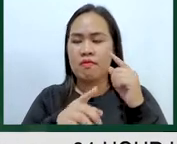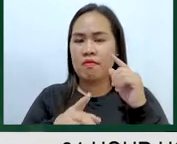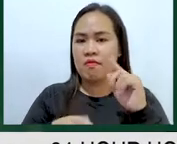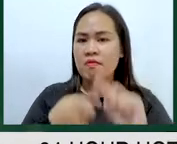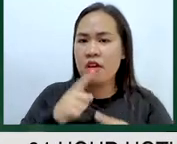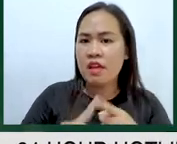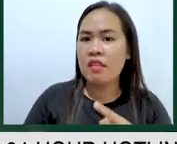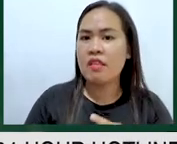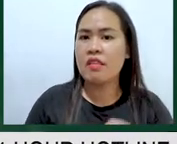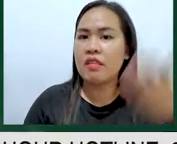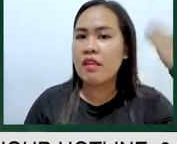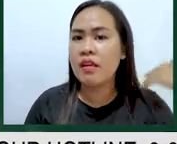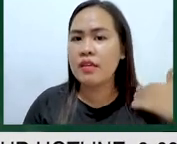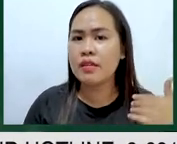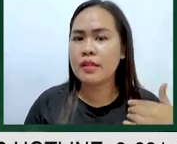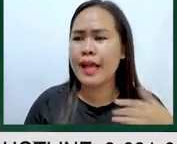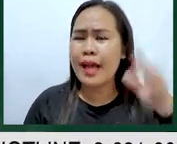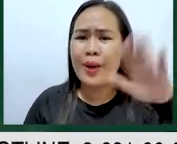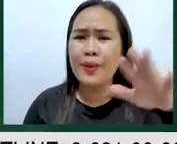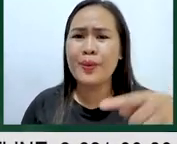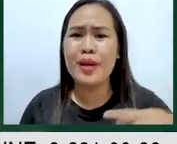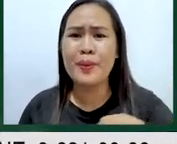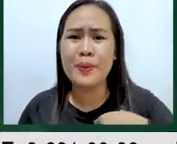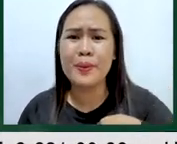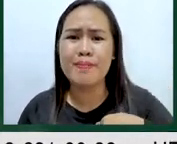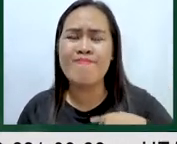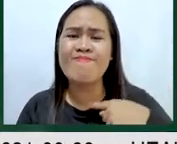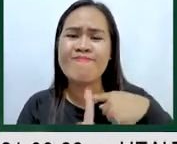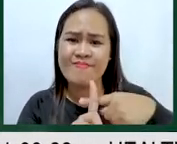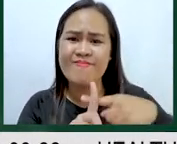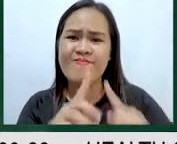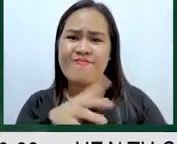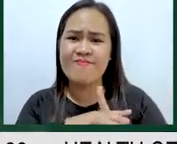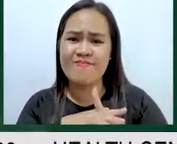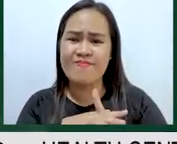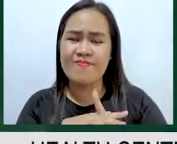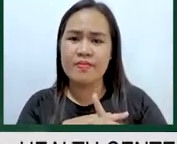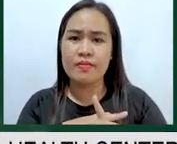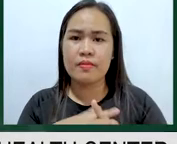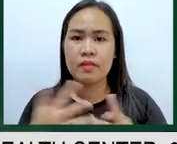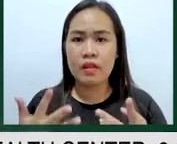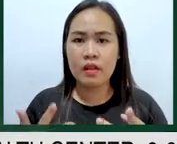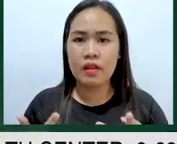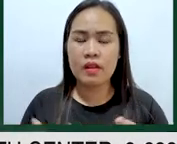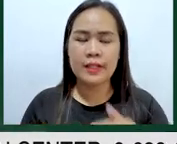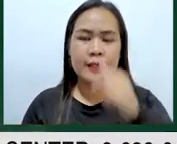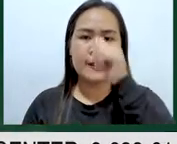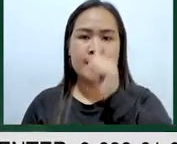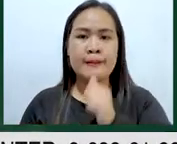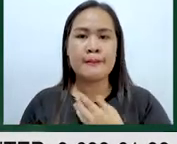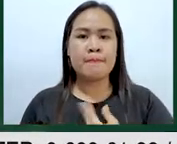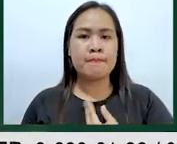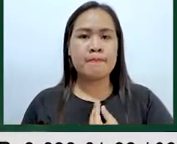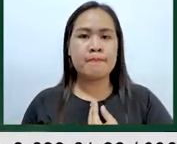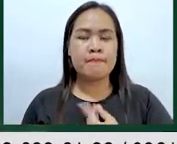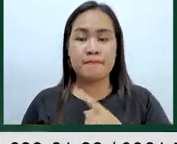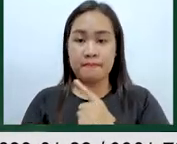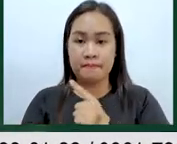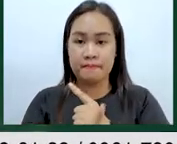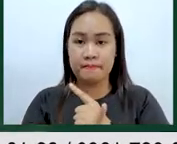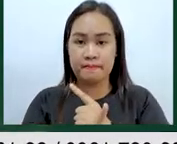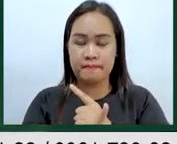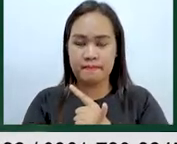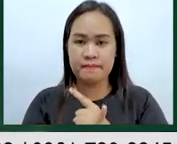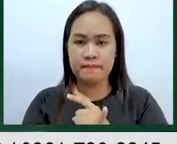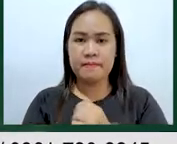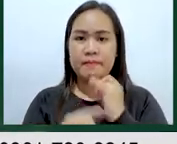ako. Di ko lang nasabi sa iyo nung nagkita tayo." O, 'di ba? So ano nangyayari pa doon? Unnecessary na naman nakaba. Okay,